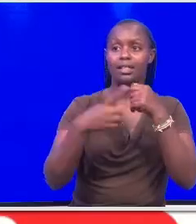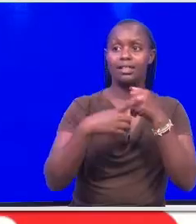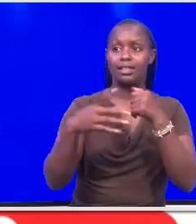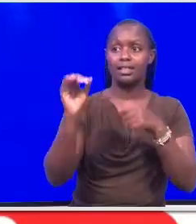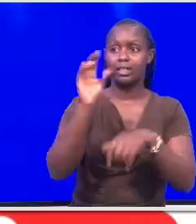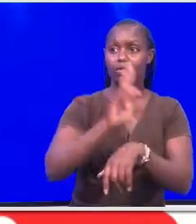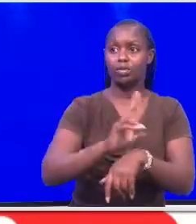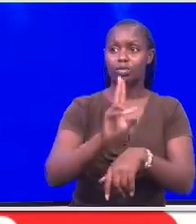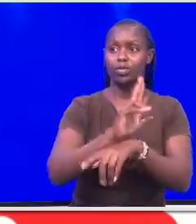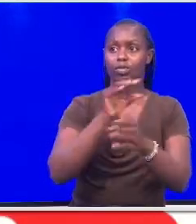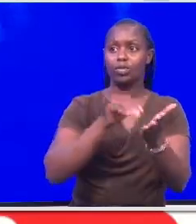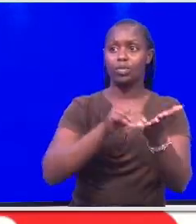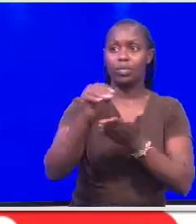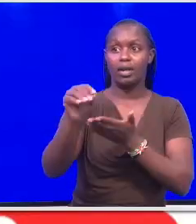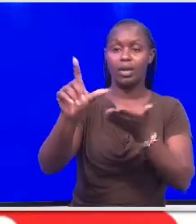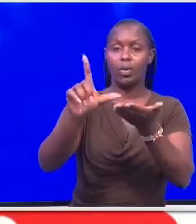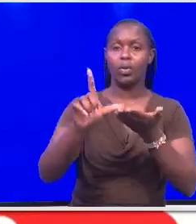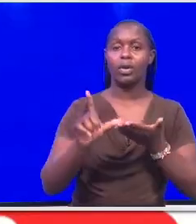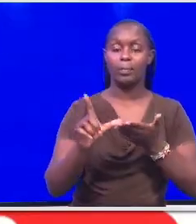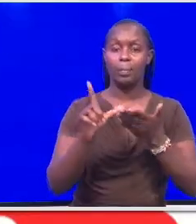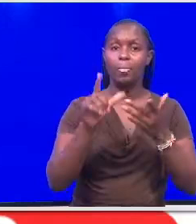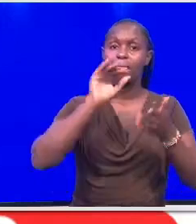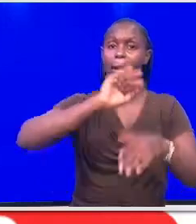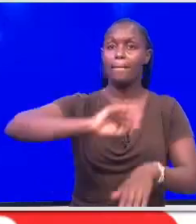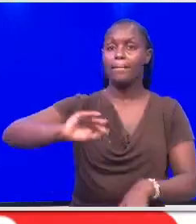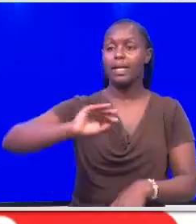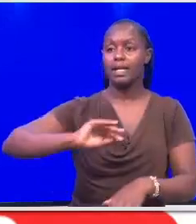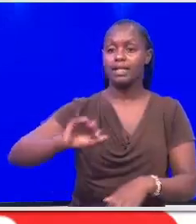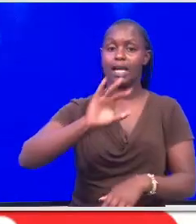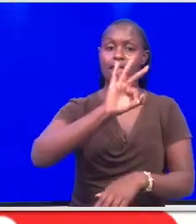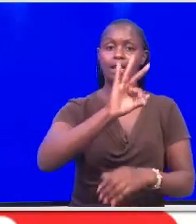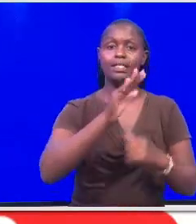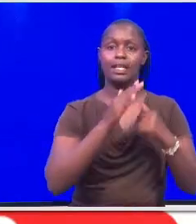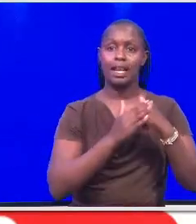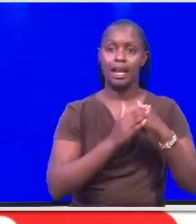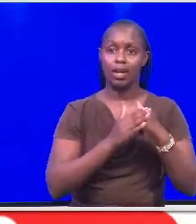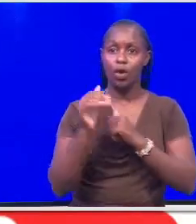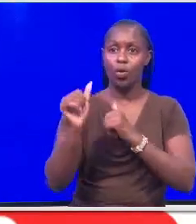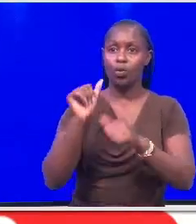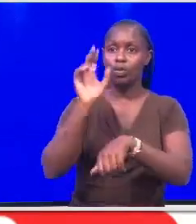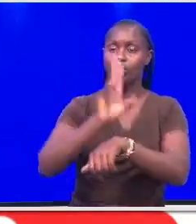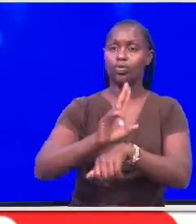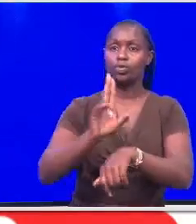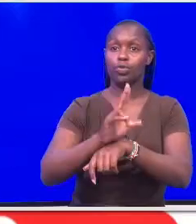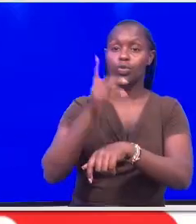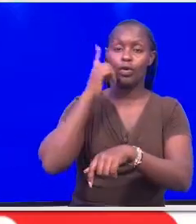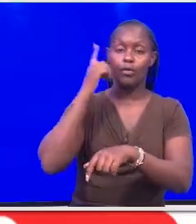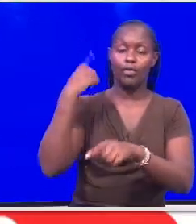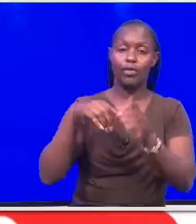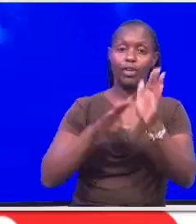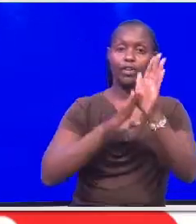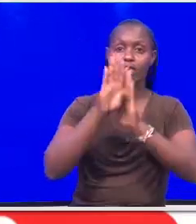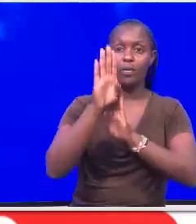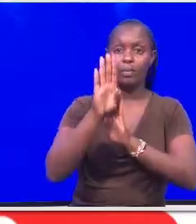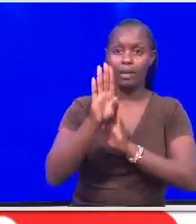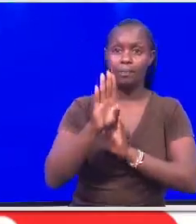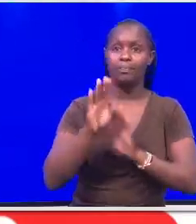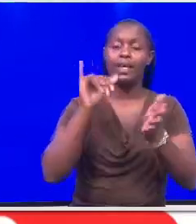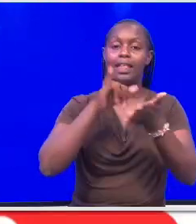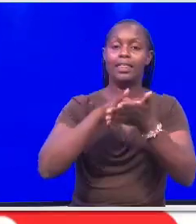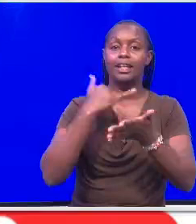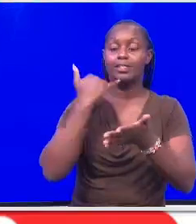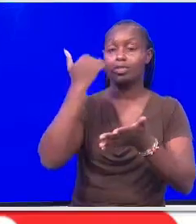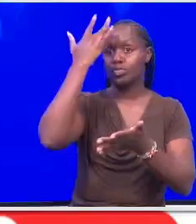madeni, inaachwa shilingi 39 kwa kuleta maendeleo kwa Wakenya. Na ndio